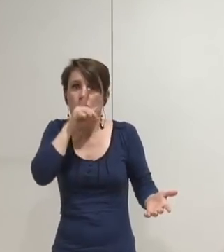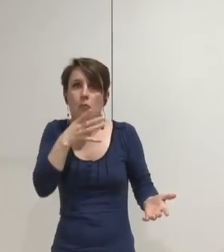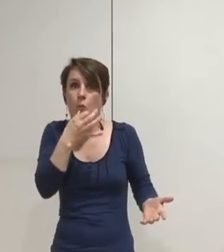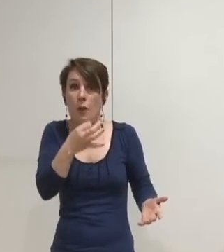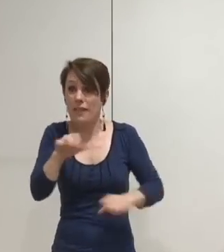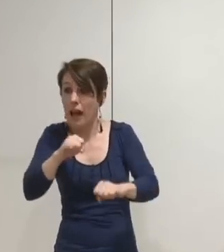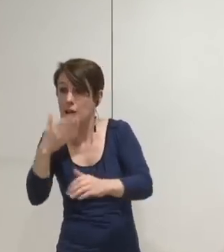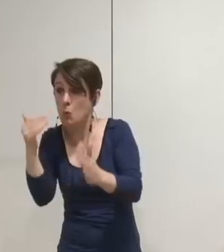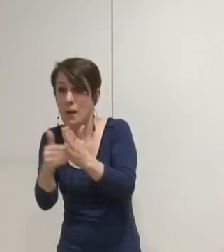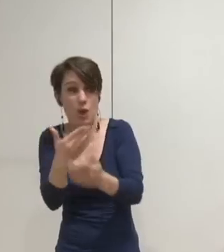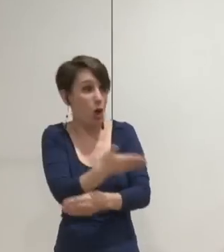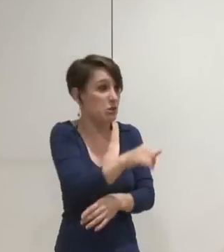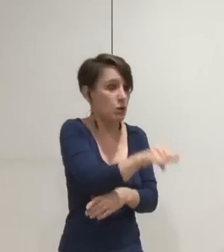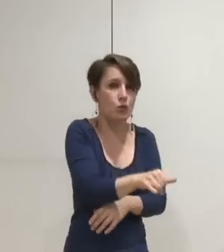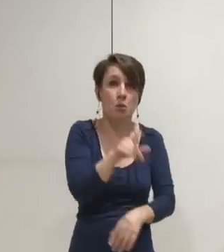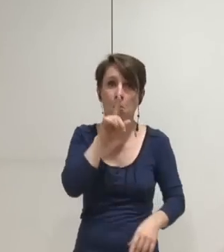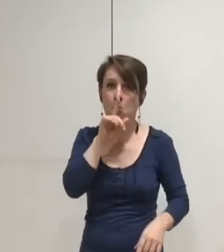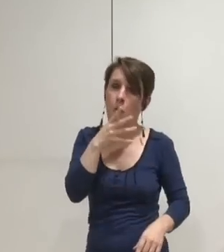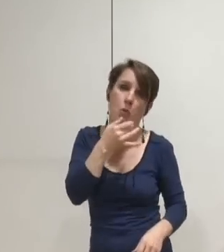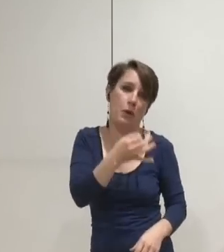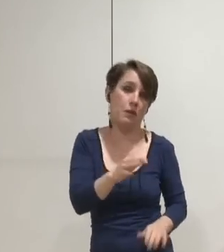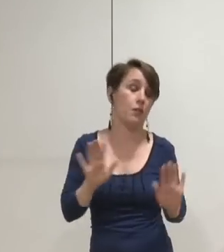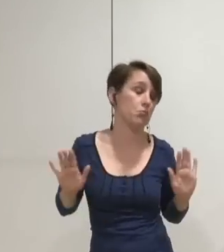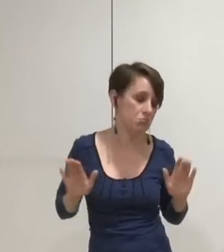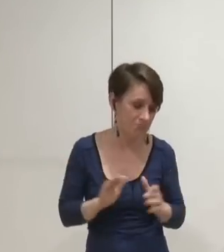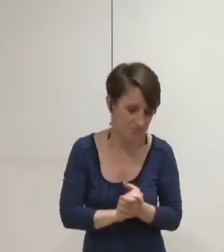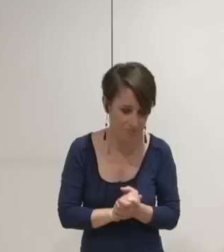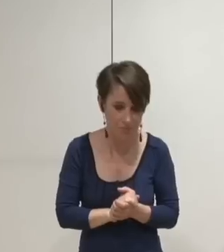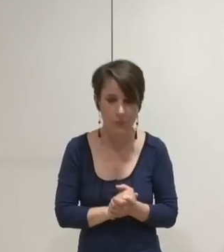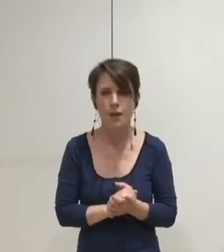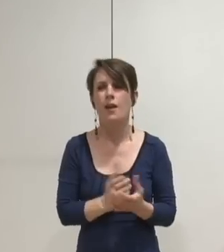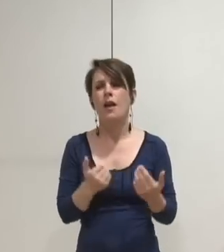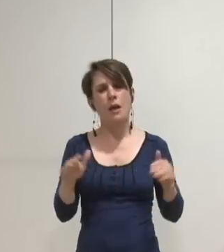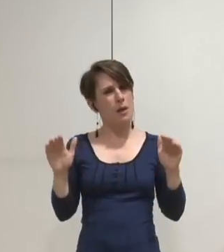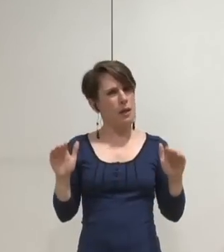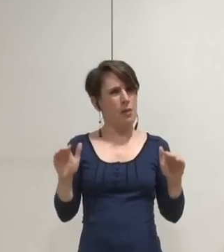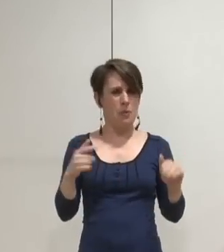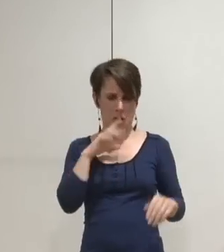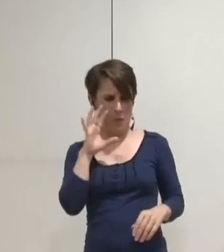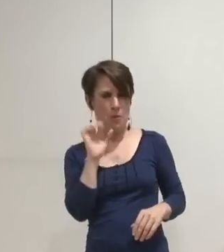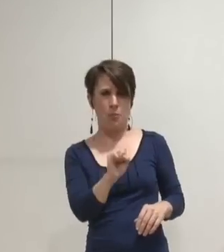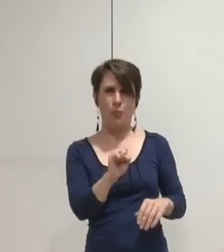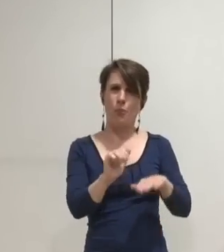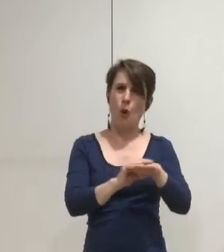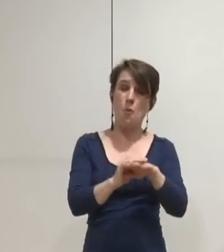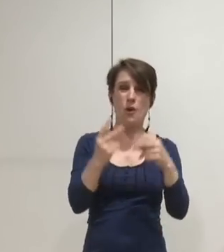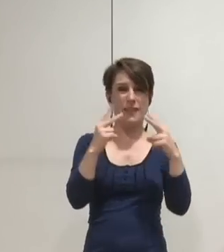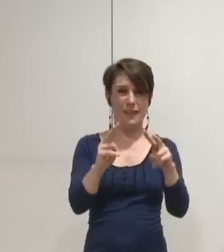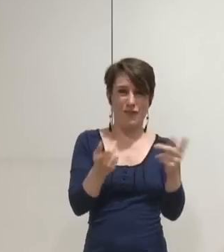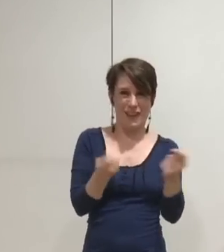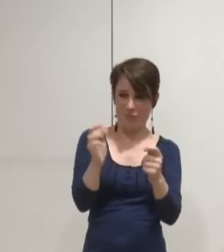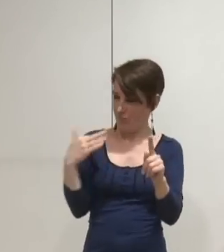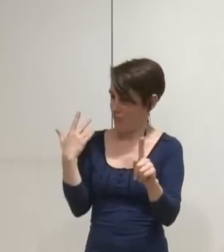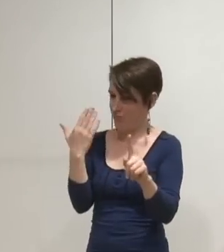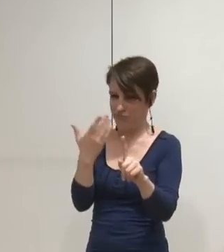est mieux qu'une autre mais force de constater que la politique de la ville menée jusqu'à présent n'a pas été couronnée